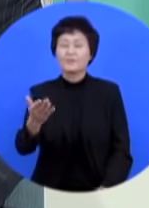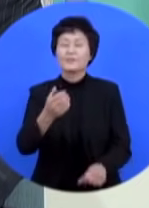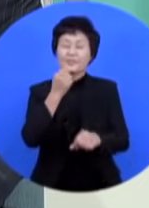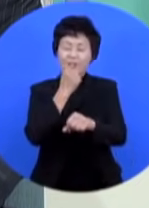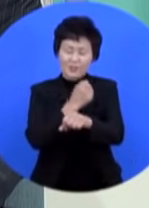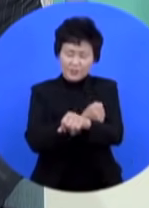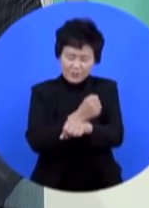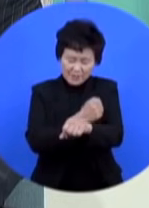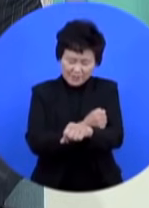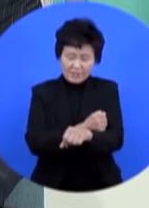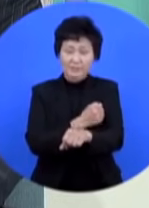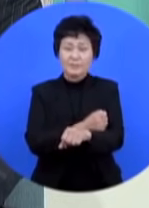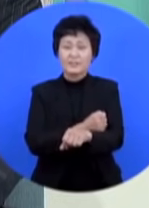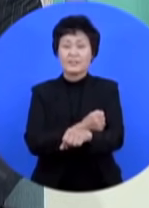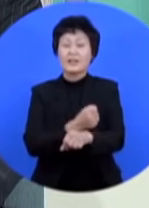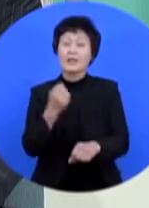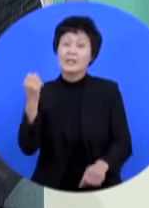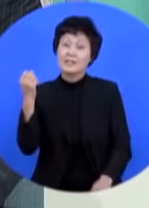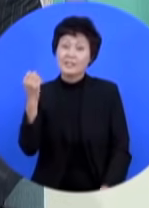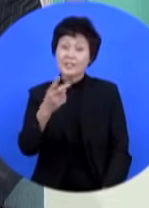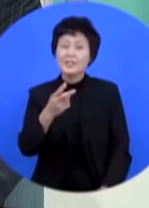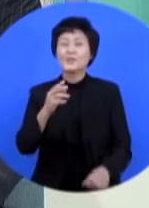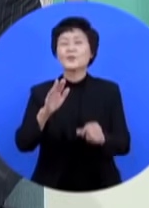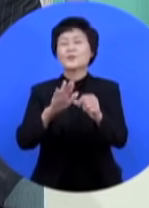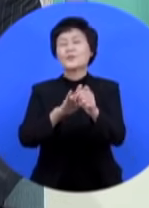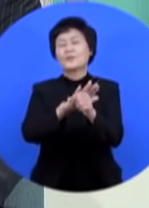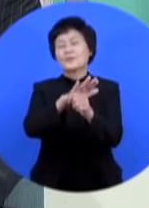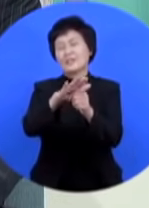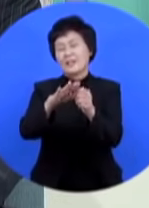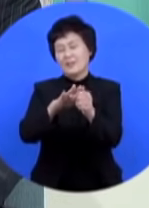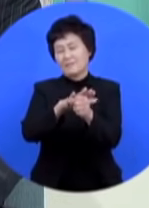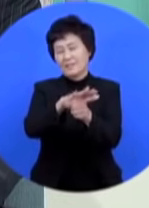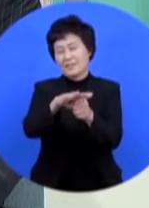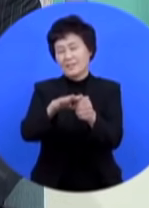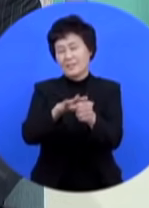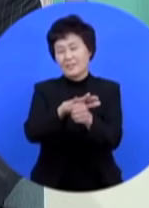수고하셨습니다. 그리고 사랑합니다.